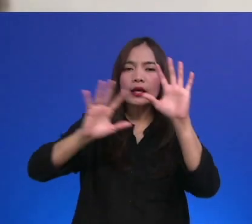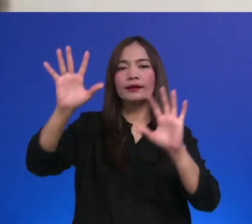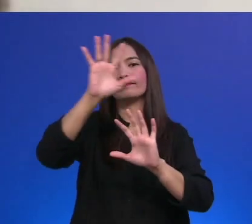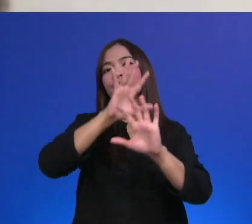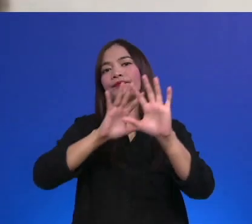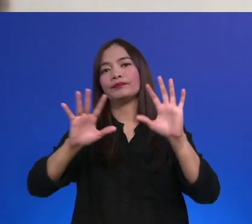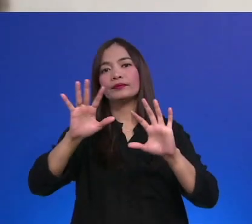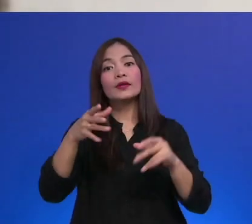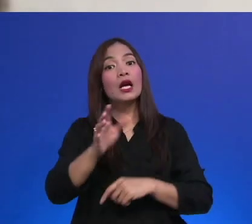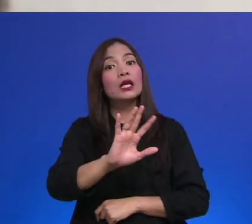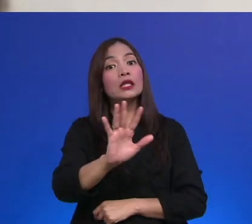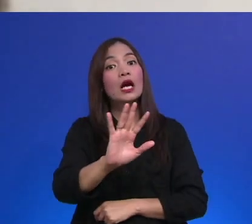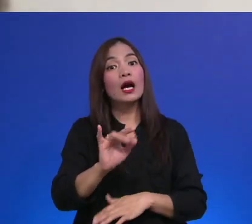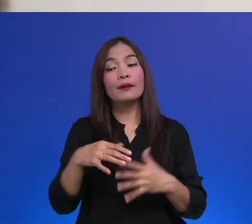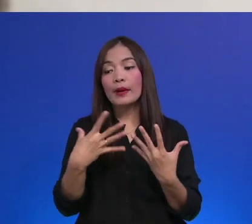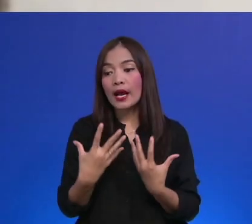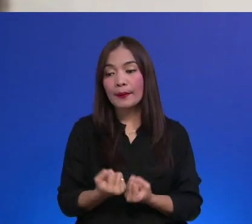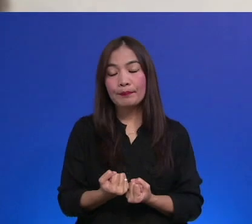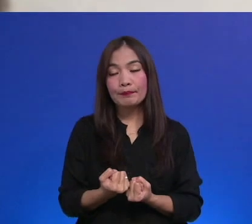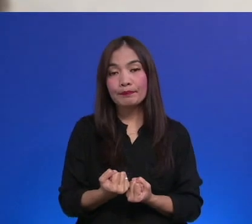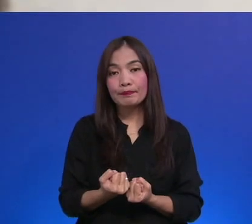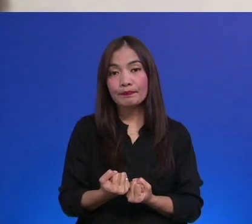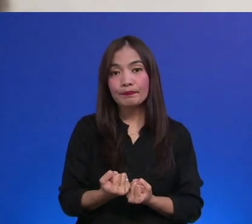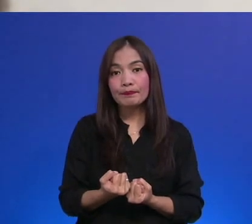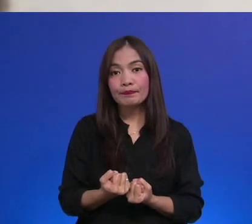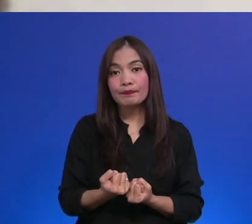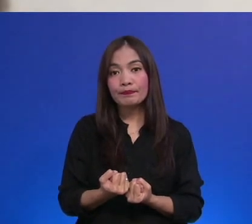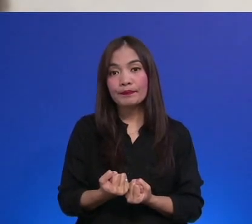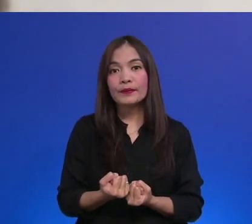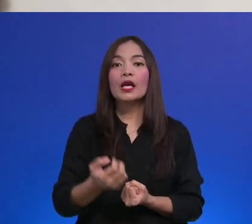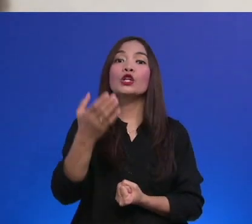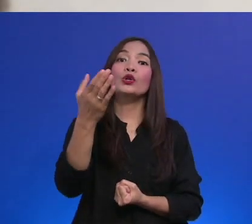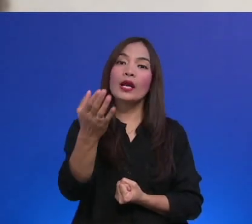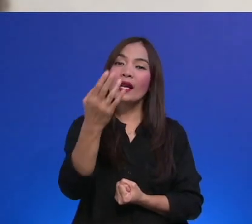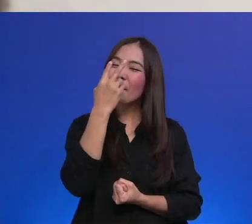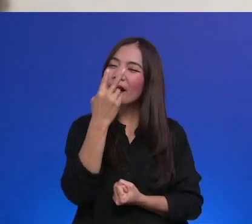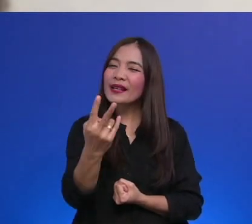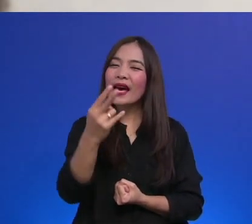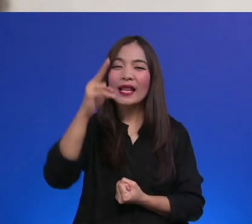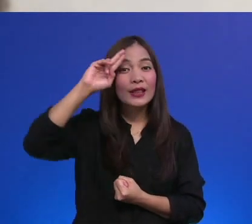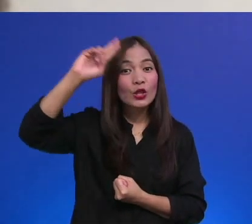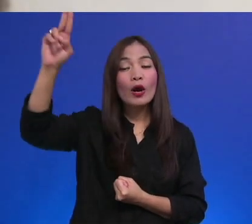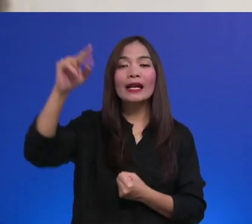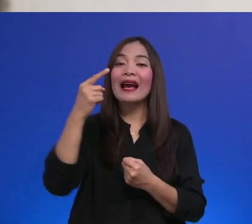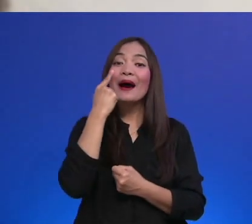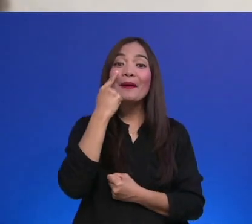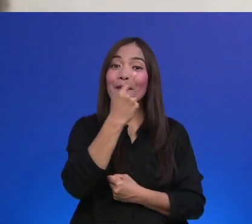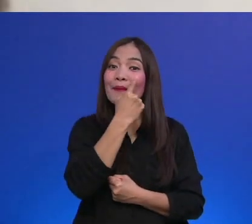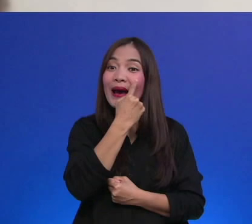jadi jangan berharap saudara melihat tuhan dengan mata jasmani